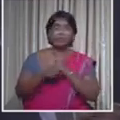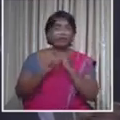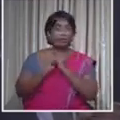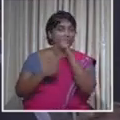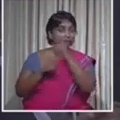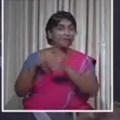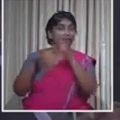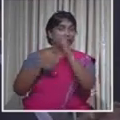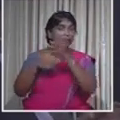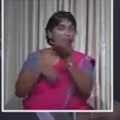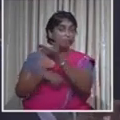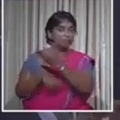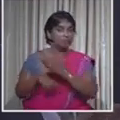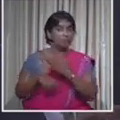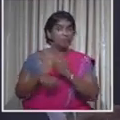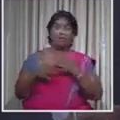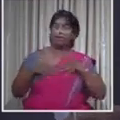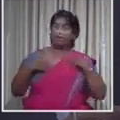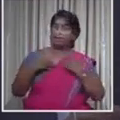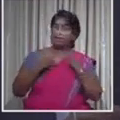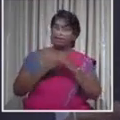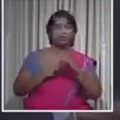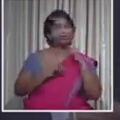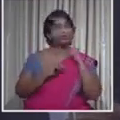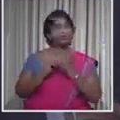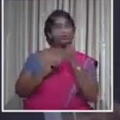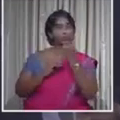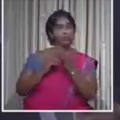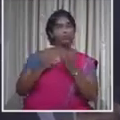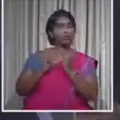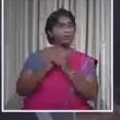ඉන්න නිලධාරීන්ව තෘප්තිමත් කරලා උන්ව ශක්තිමත් කරලා උන්ට